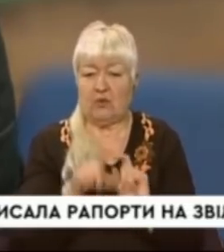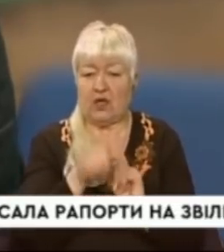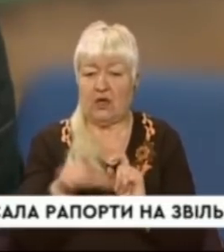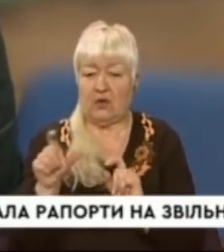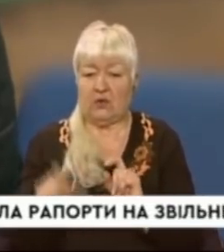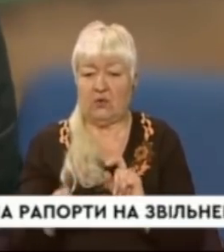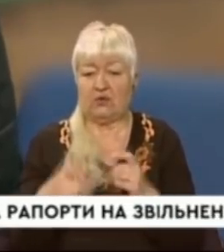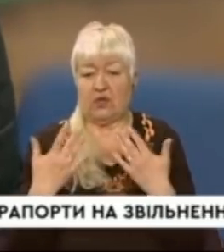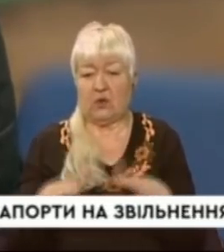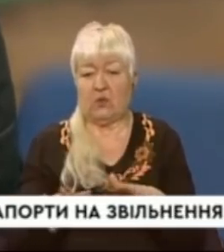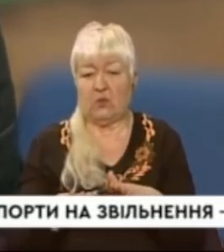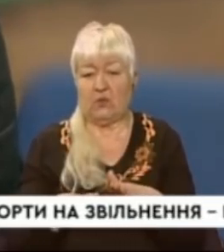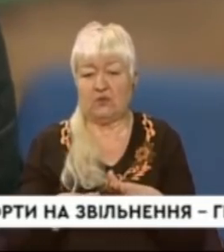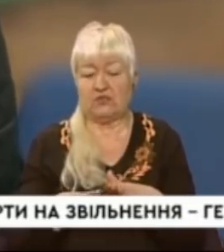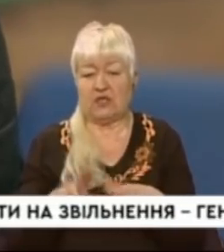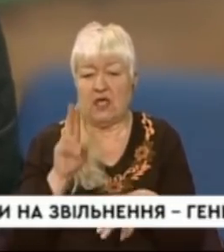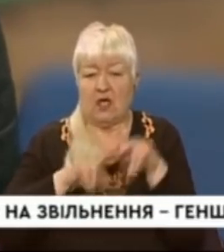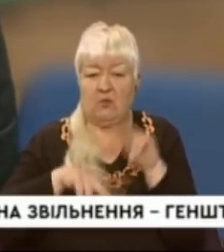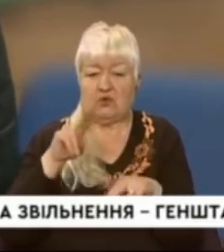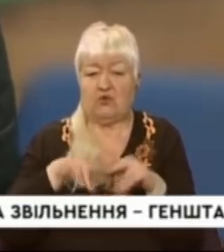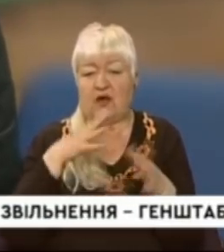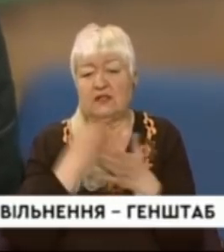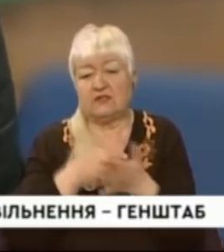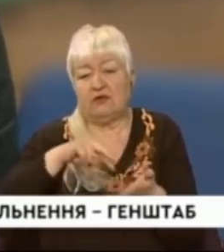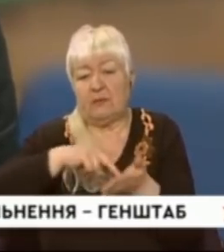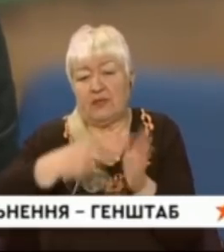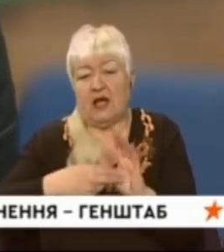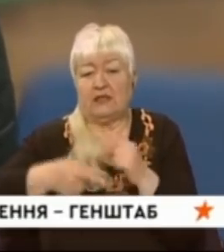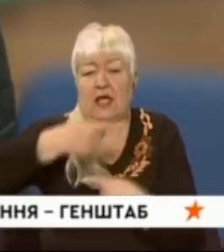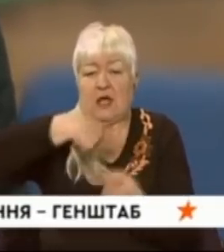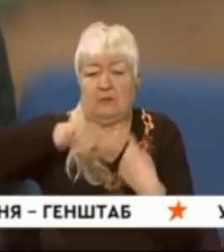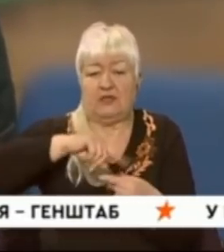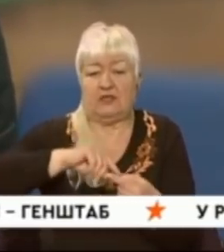планы, бизнес строил планы о том, что возвращаться в город Харьков.